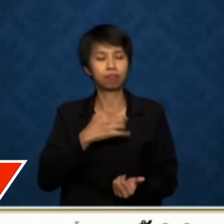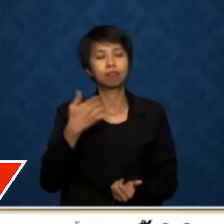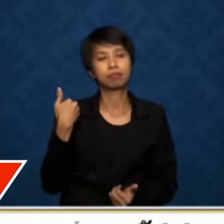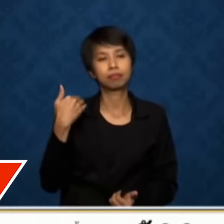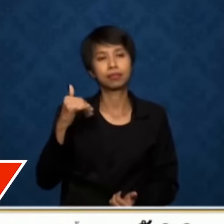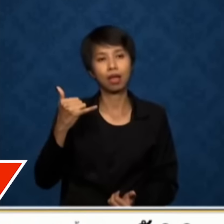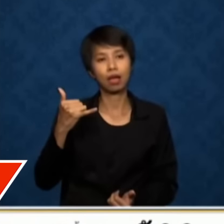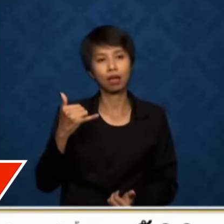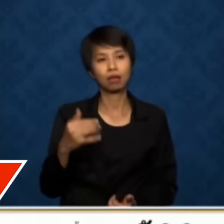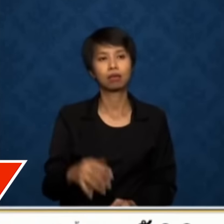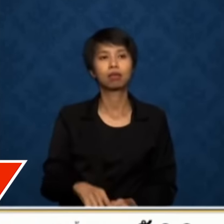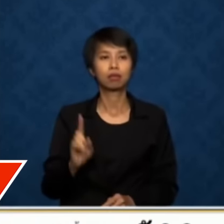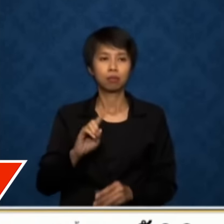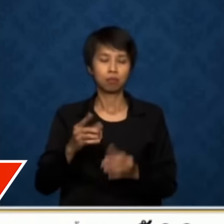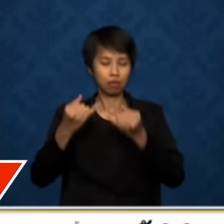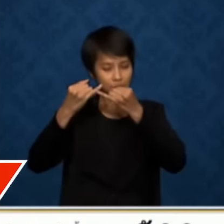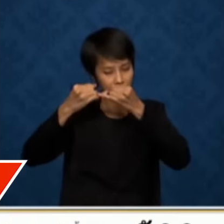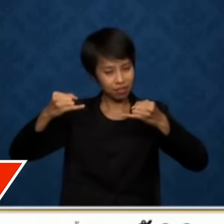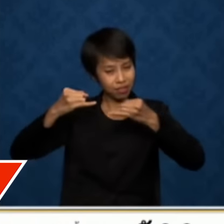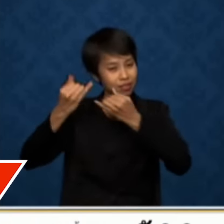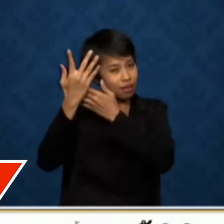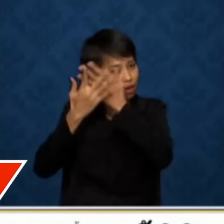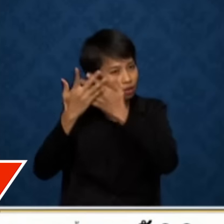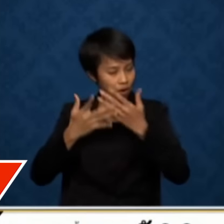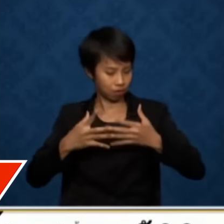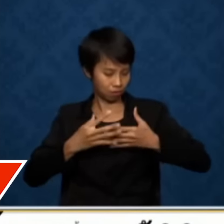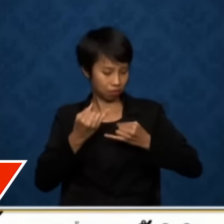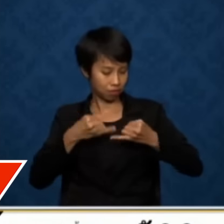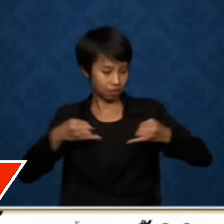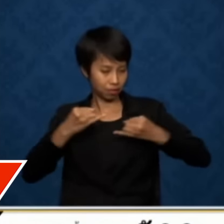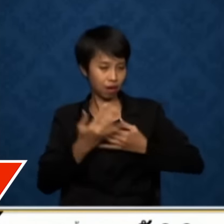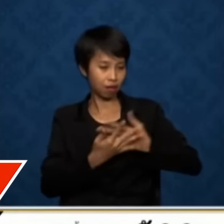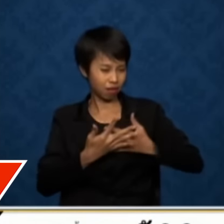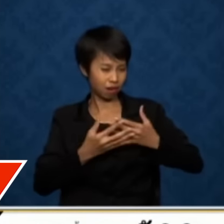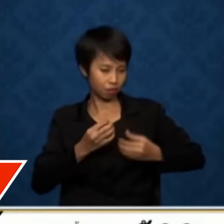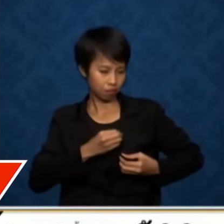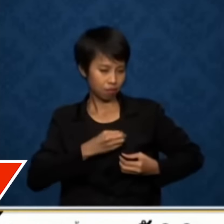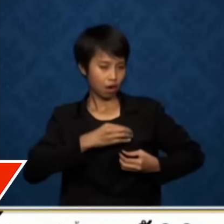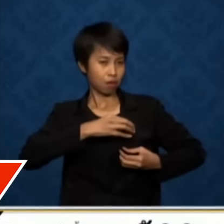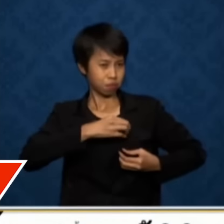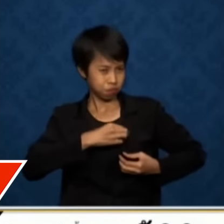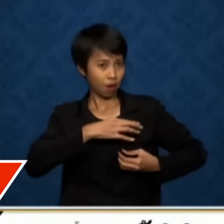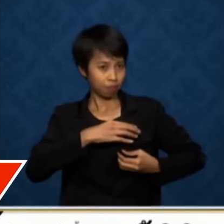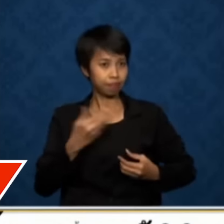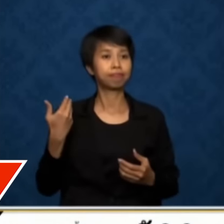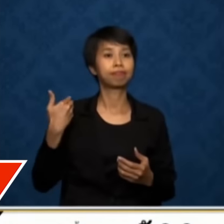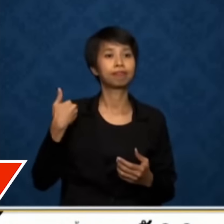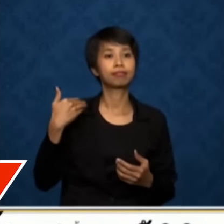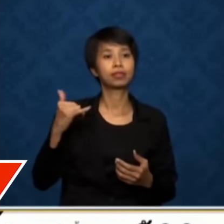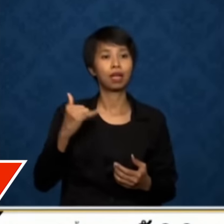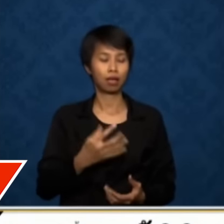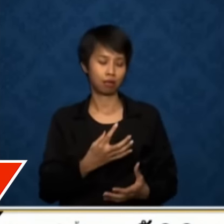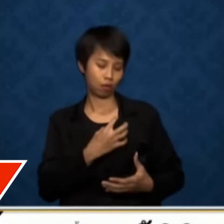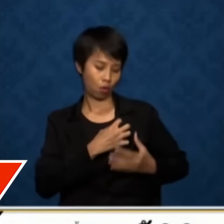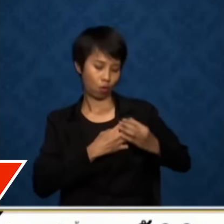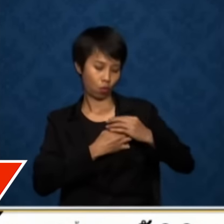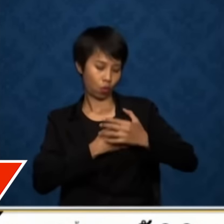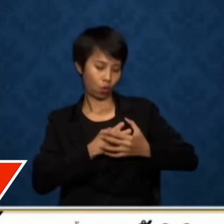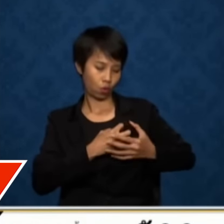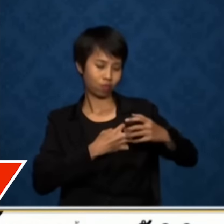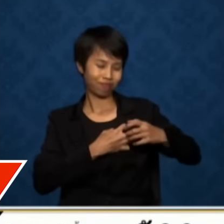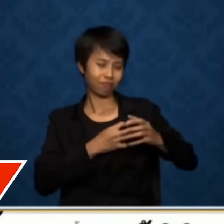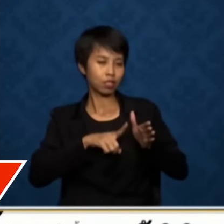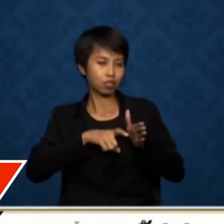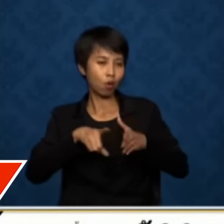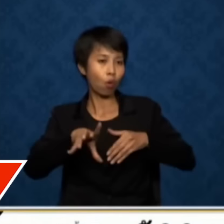อิญมีเส้นเลือดโป่งพองฉีกขาดเจ็บหน้าอกได้เหมือนกันหรือจะบังเอิญอีกมีเยื่อหุ้มหัวใจอักเสบติดเชื้อก็เ